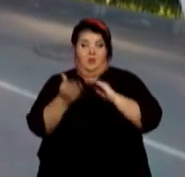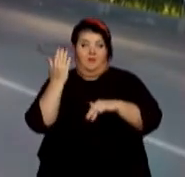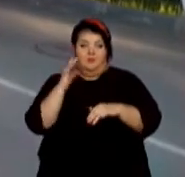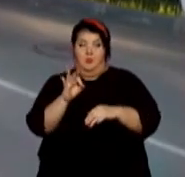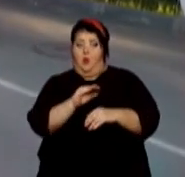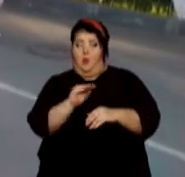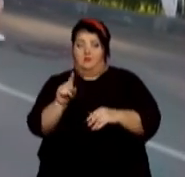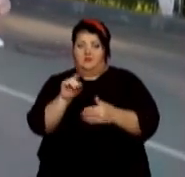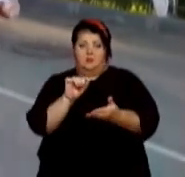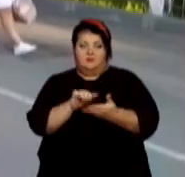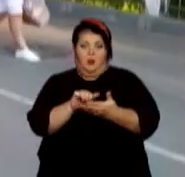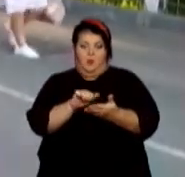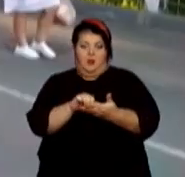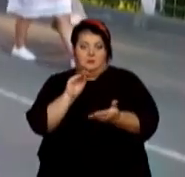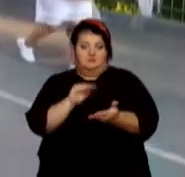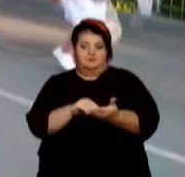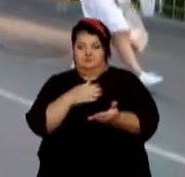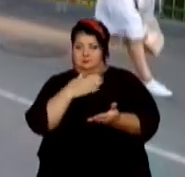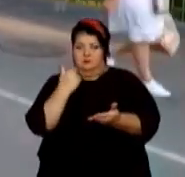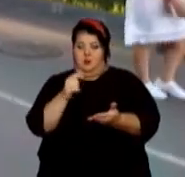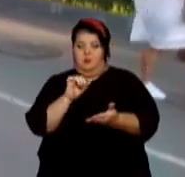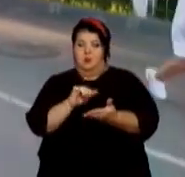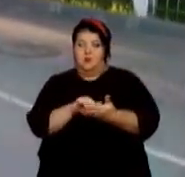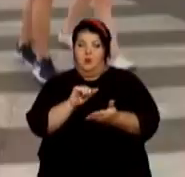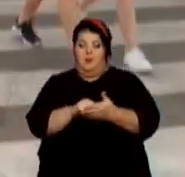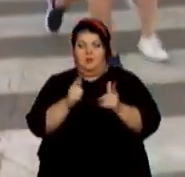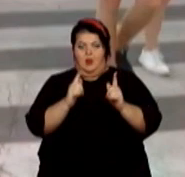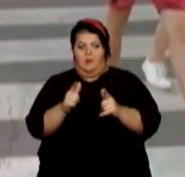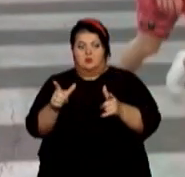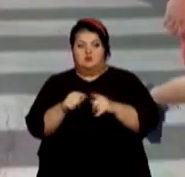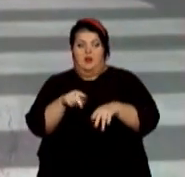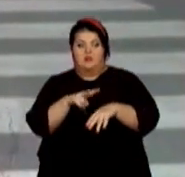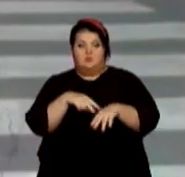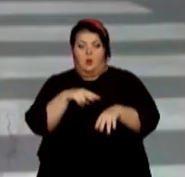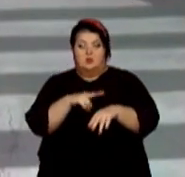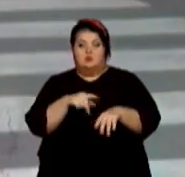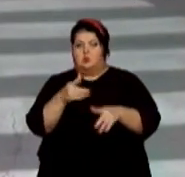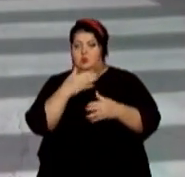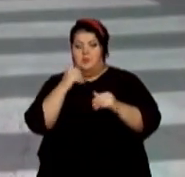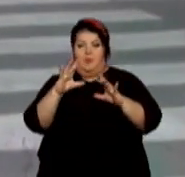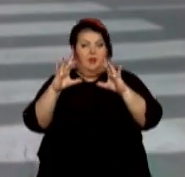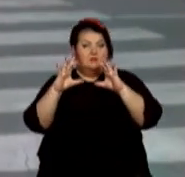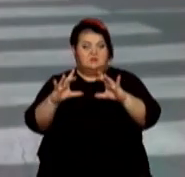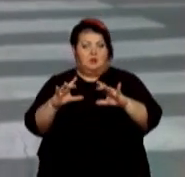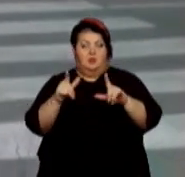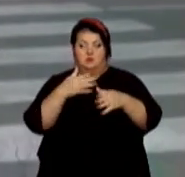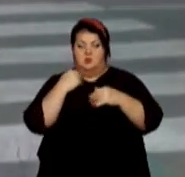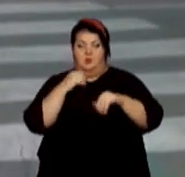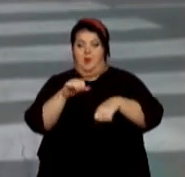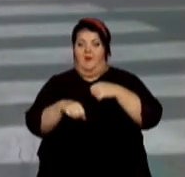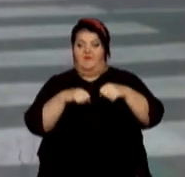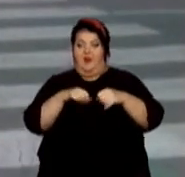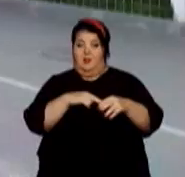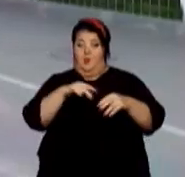немає в документах, погоджених з поліцією. Тут немає жодного знаку, тут немає велопереїздів.